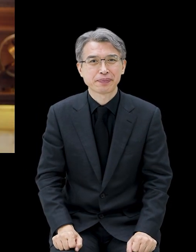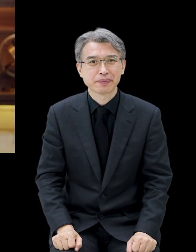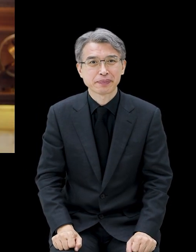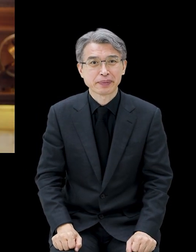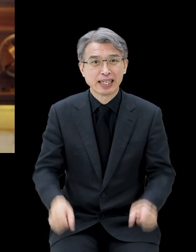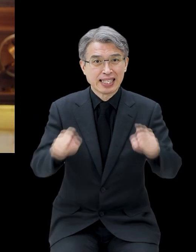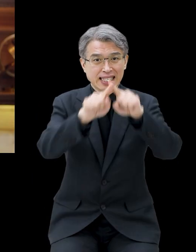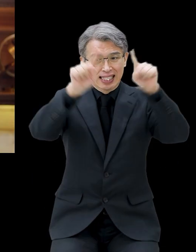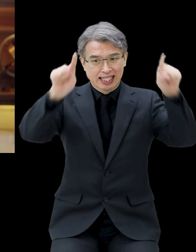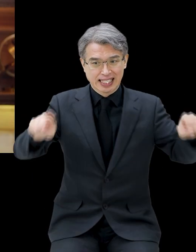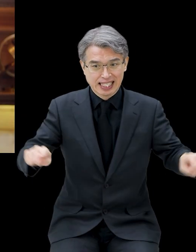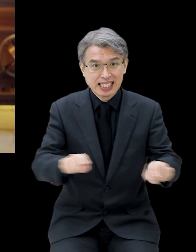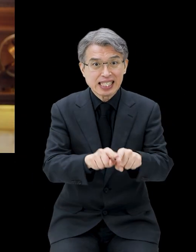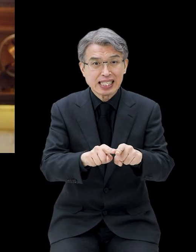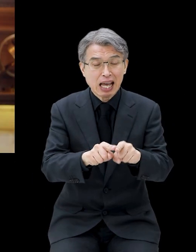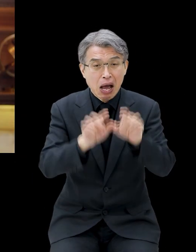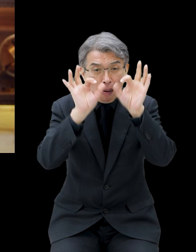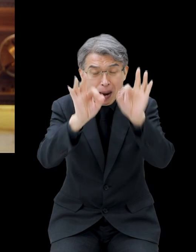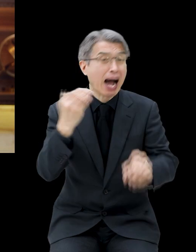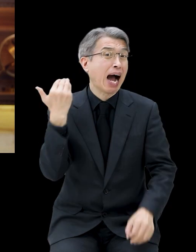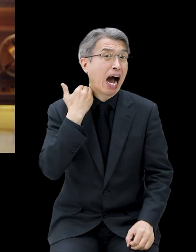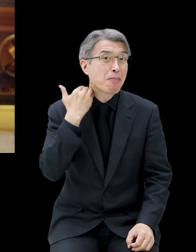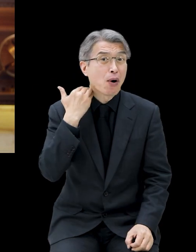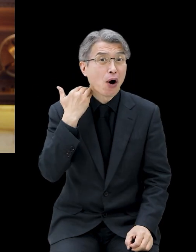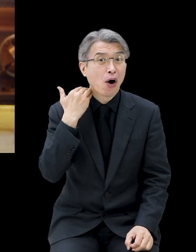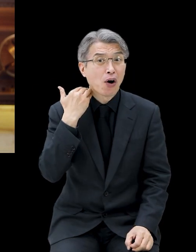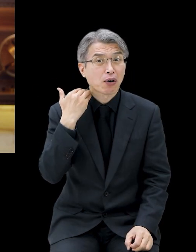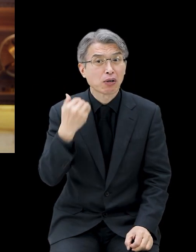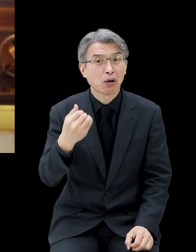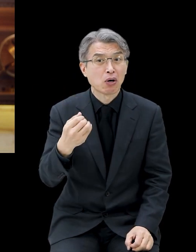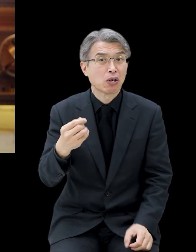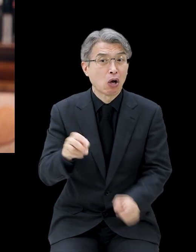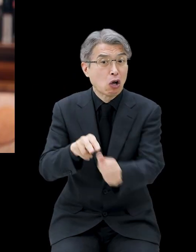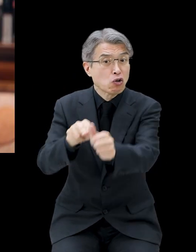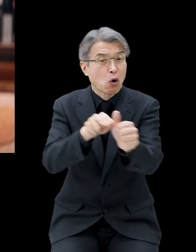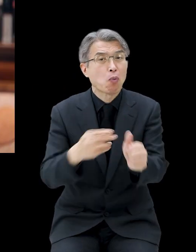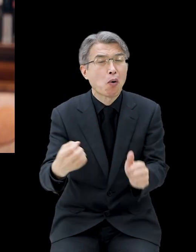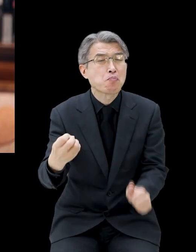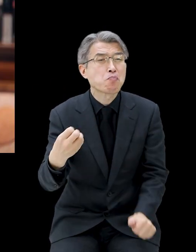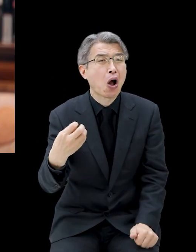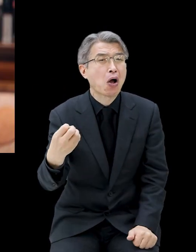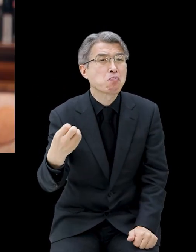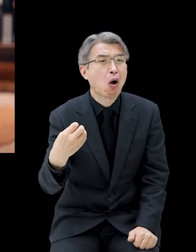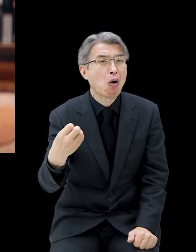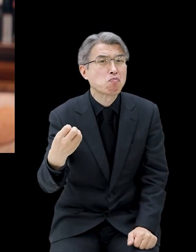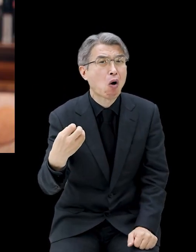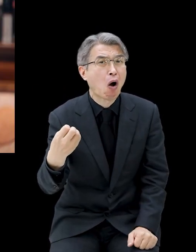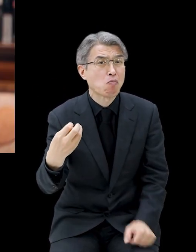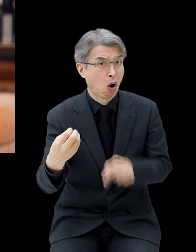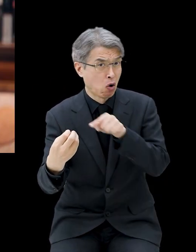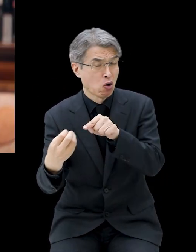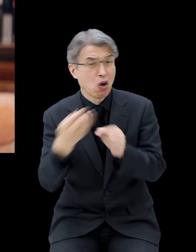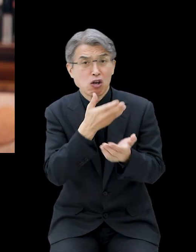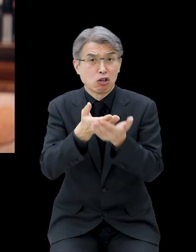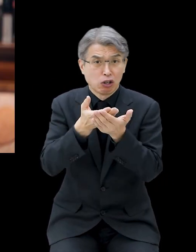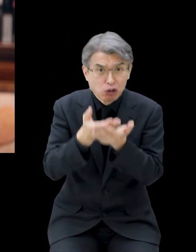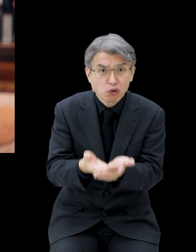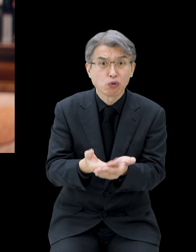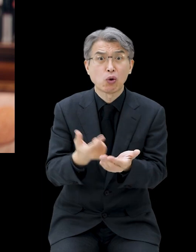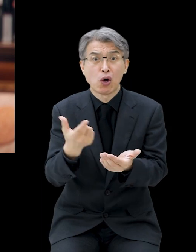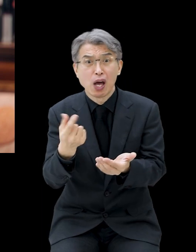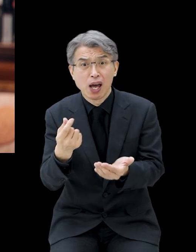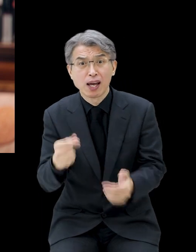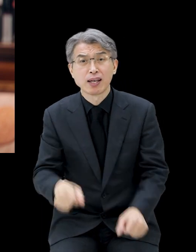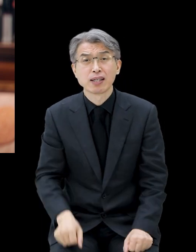스크린 리더는 시각장애인들이 컴퓨터를 사용하는 데 가장 기본이 되는 프로그램인데요. 윈도우가 발표된 이후에 시각장애인